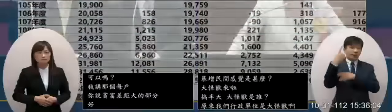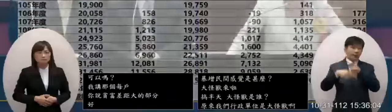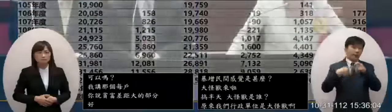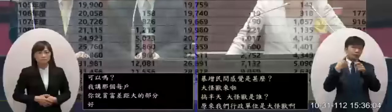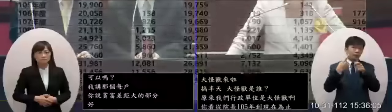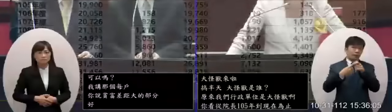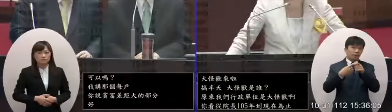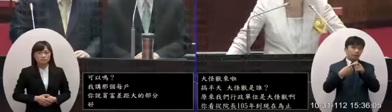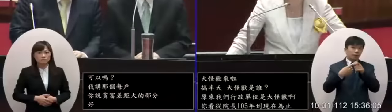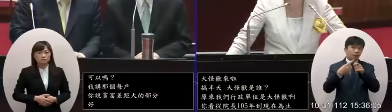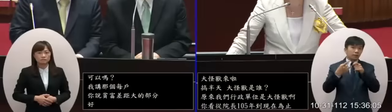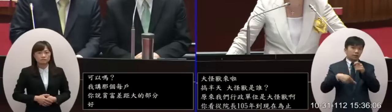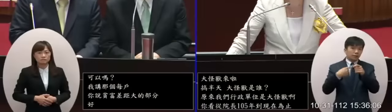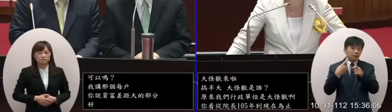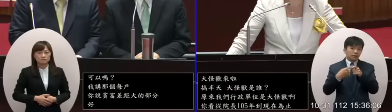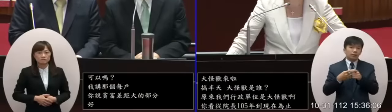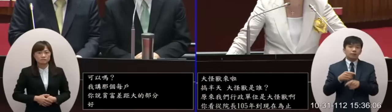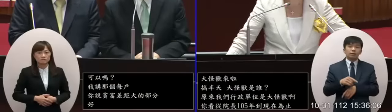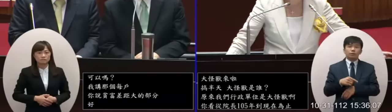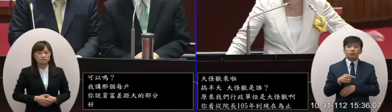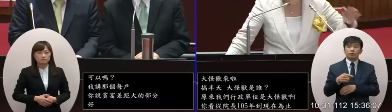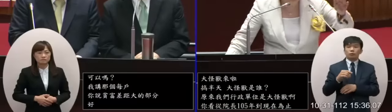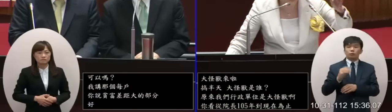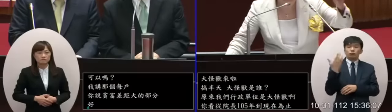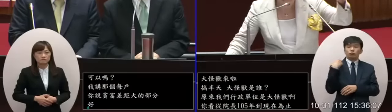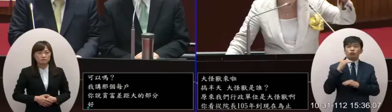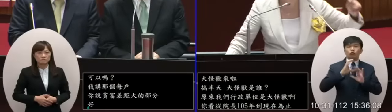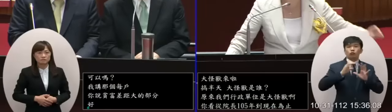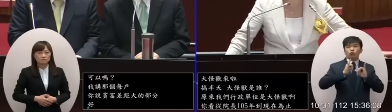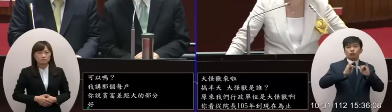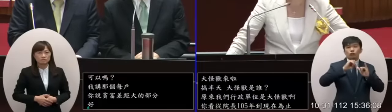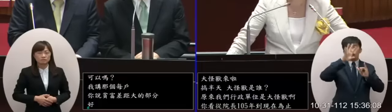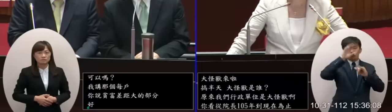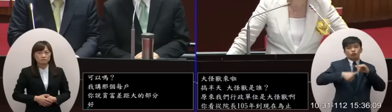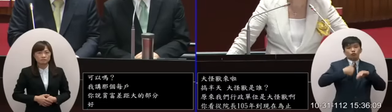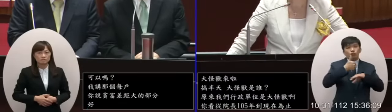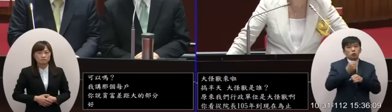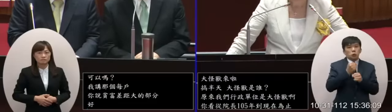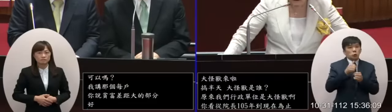我们一年呢、原来啊，在国民党执政的时候呢，都不敢要破